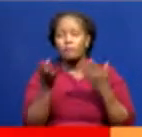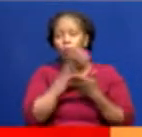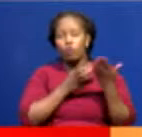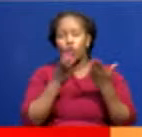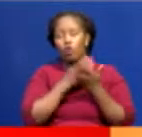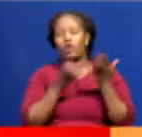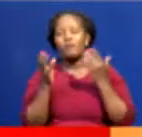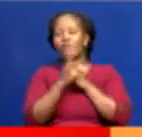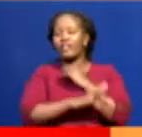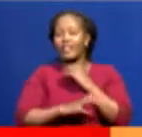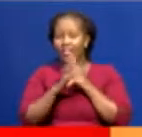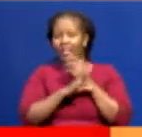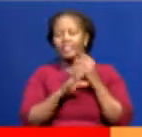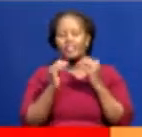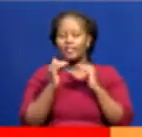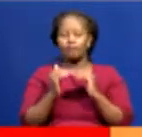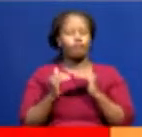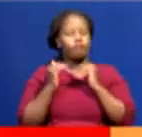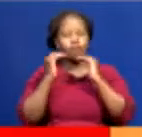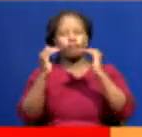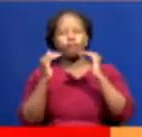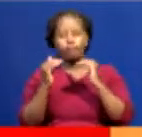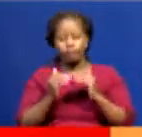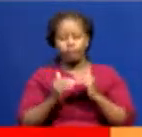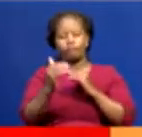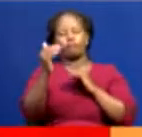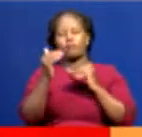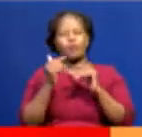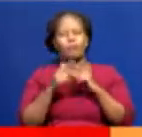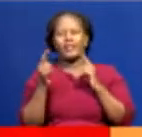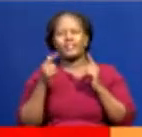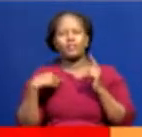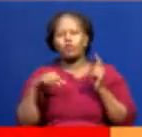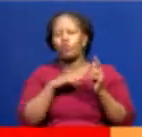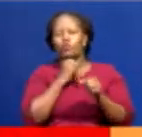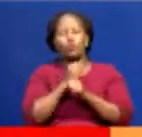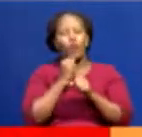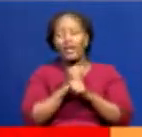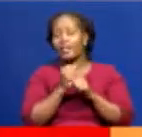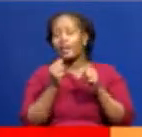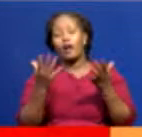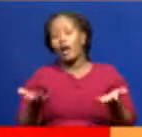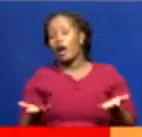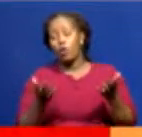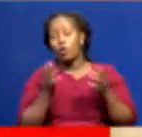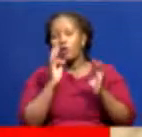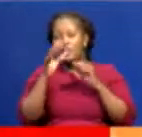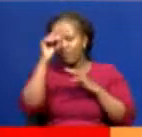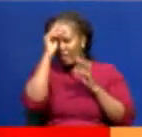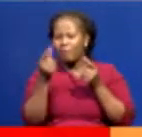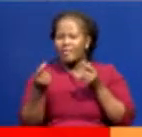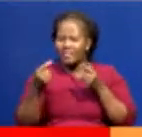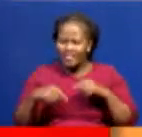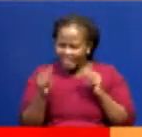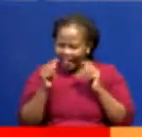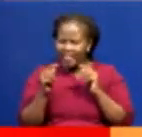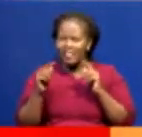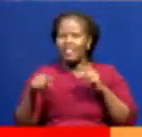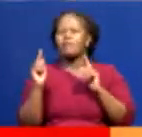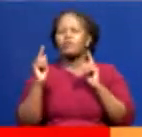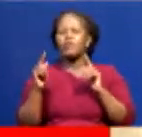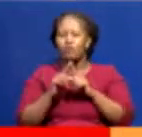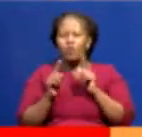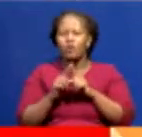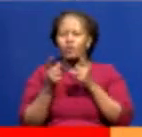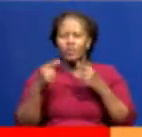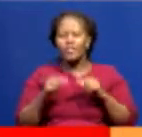Kenya isonge mbele. Lakini sasa sisi tutafanyaje kama serikali? Tunajaribu, na hawa wanakuja mlango ya nyuma, wanatushika